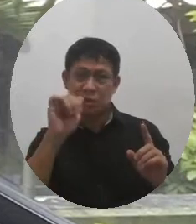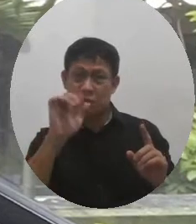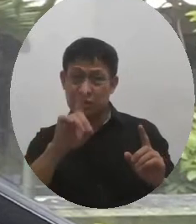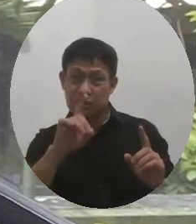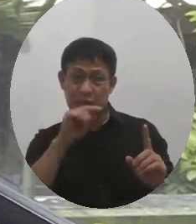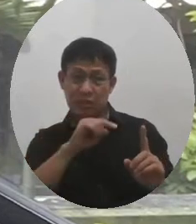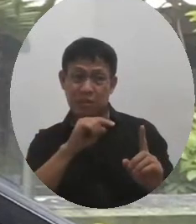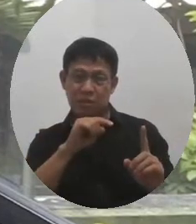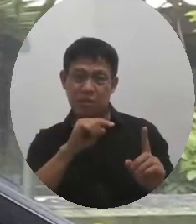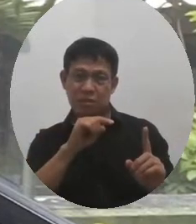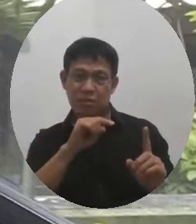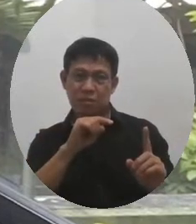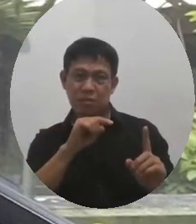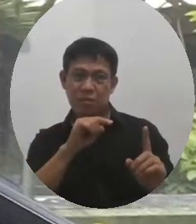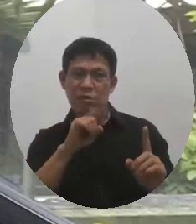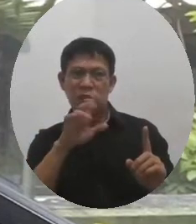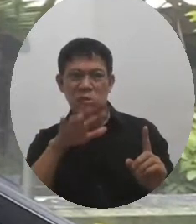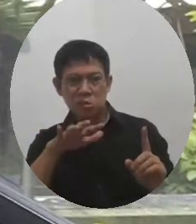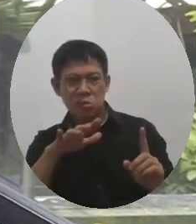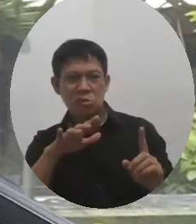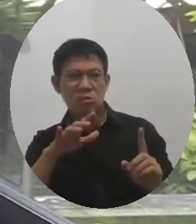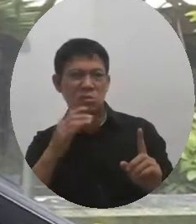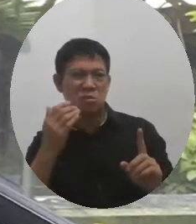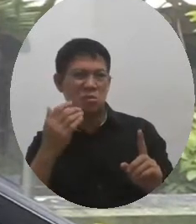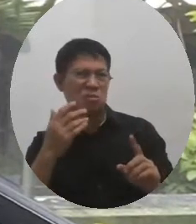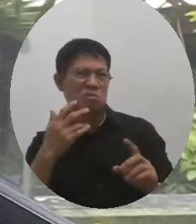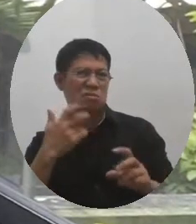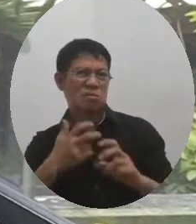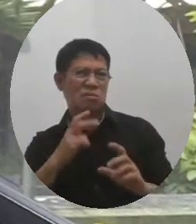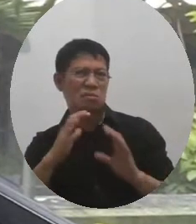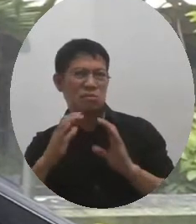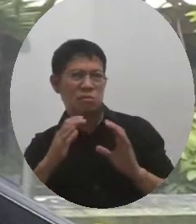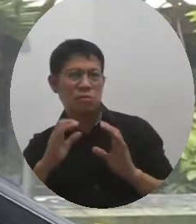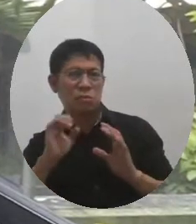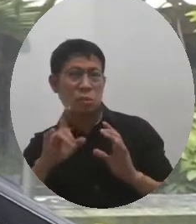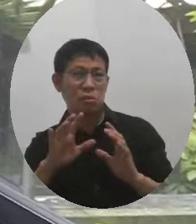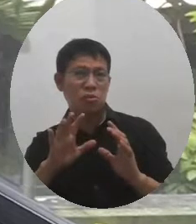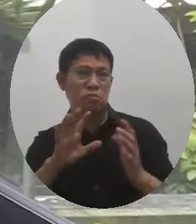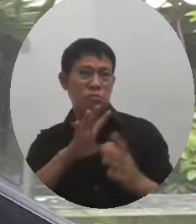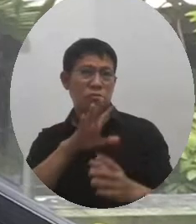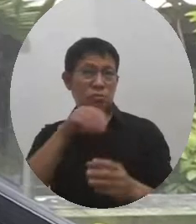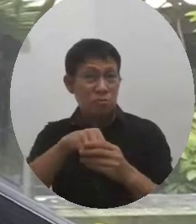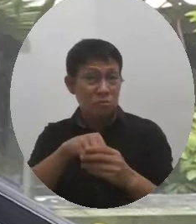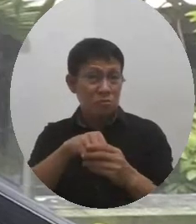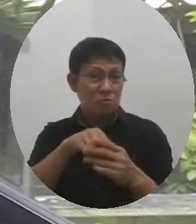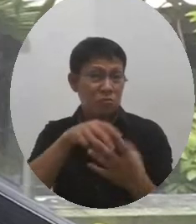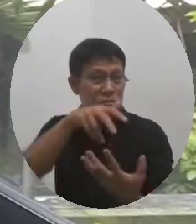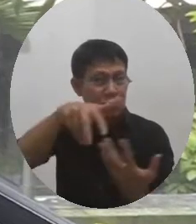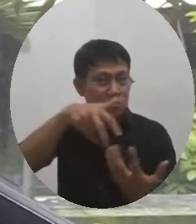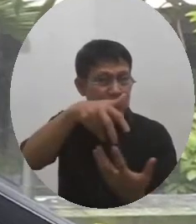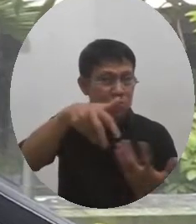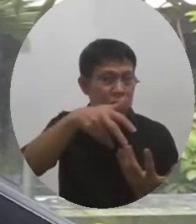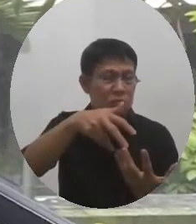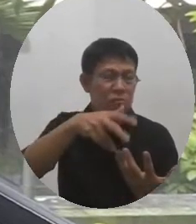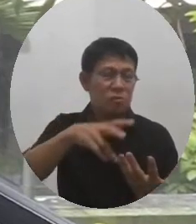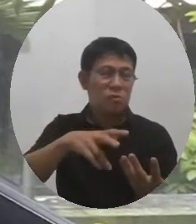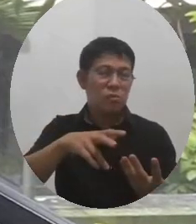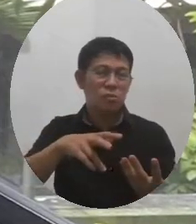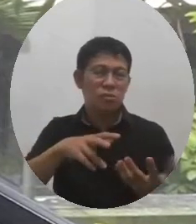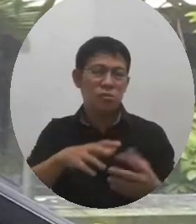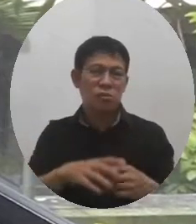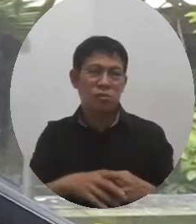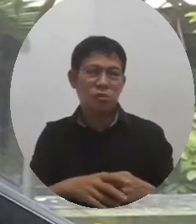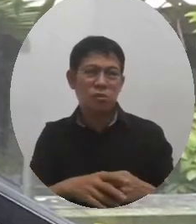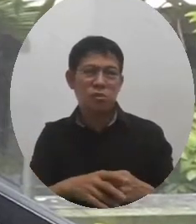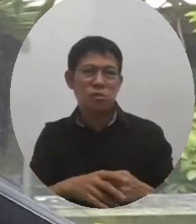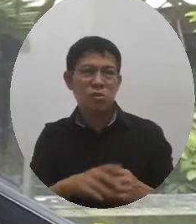ASD ay kadalasang may mga problema sa komunikasyon at pakikipag-ugnayan sa lipunan at mga pinaghihigpitan o